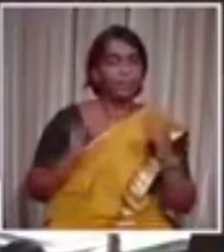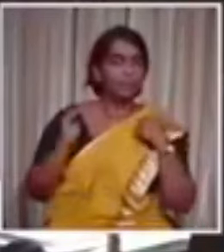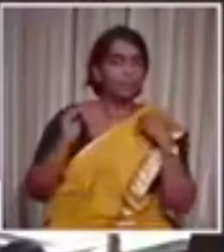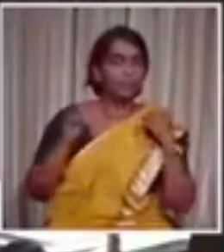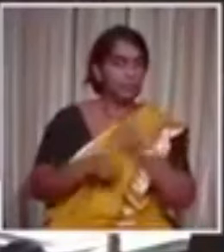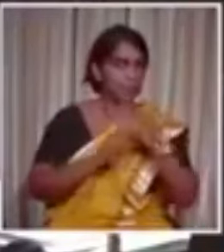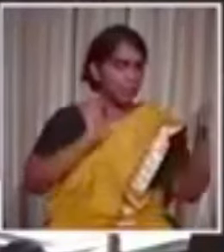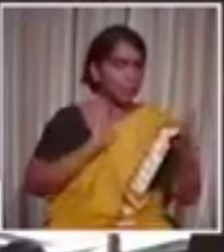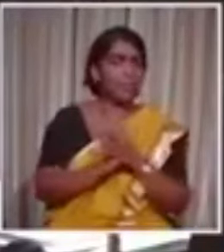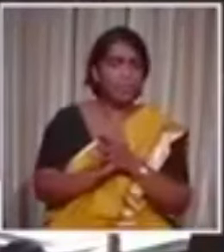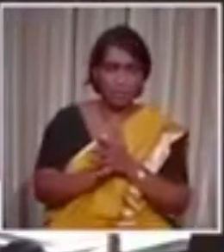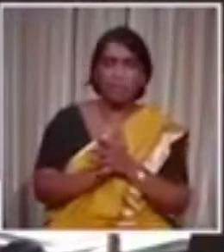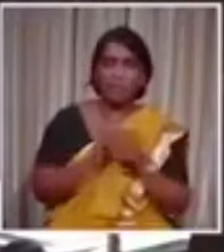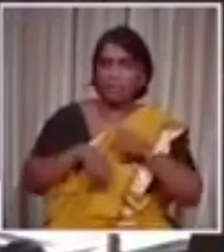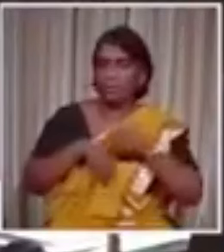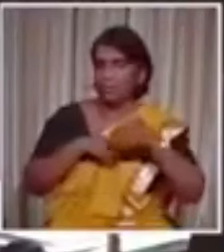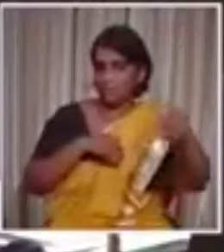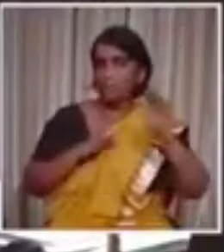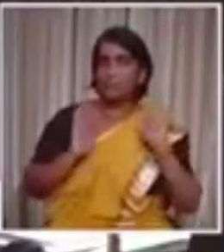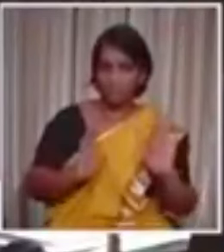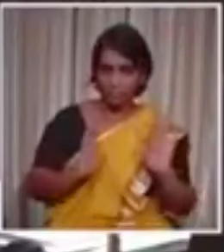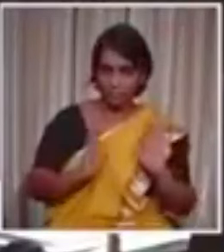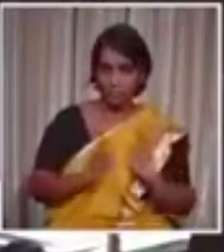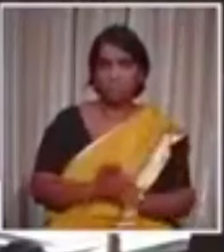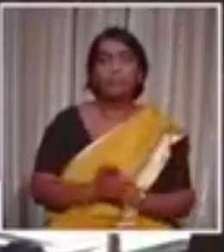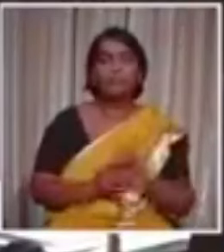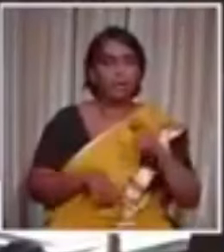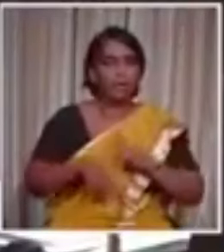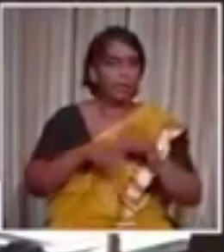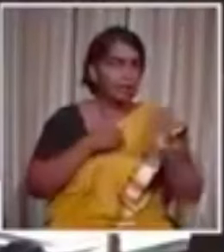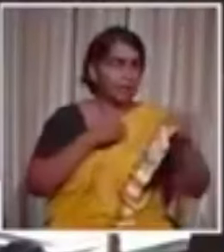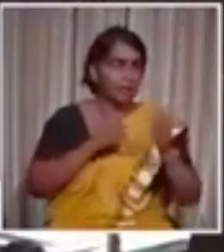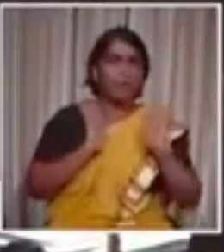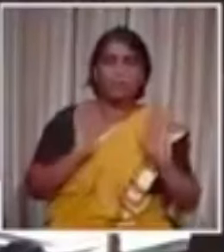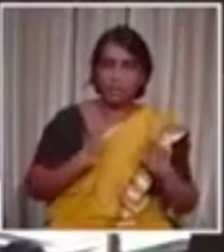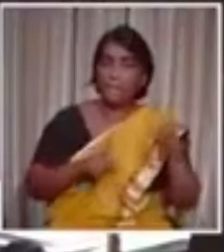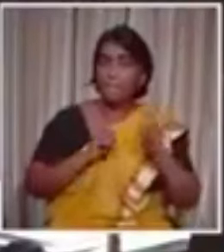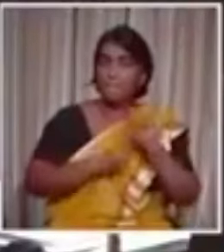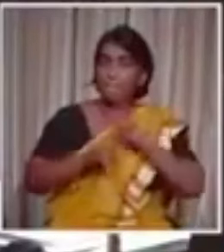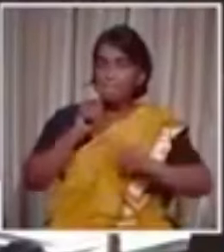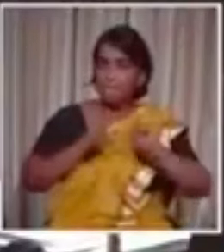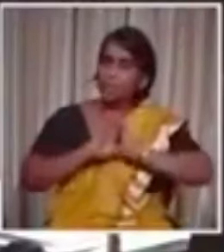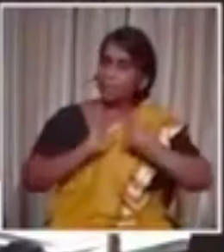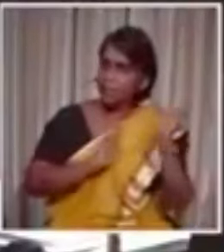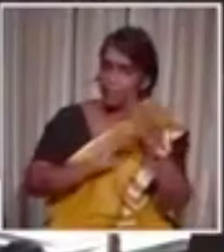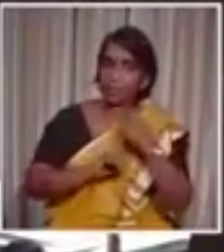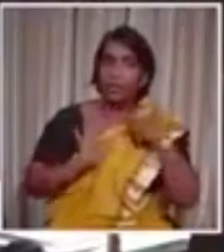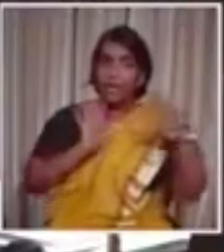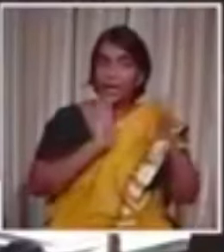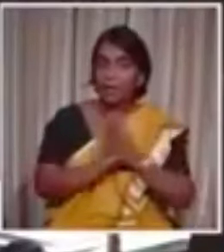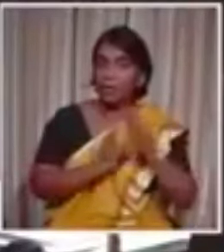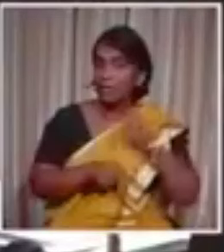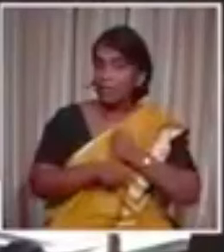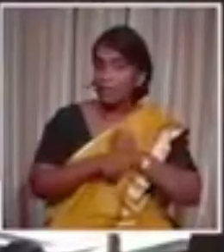ආණ්ඩුවක් අන්තර්කාලන විය යුතුයි. ඒ කෙටි කාලයක් විය යුතුයි. මේ පාර්ලිමේන්තුව අපි කාටවත් එකතු වෙලා ආණ්ඩු කරන්න